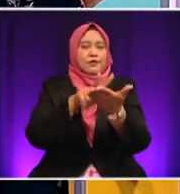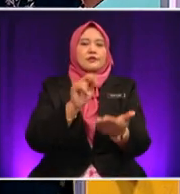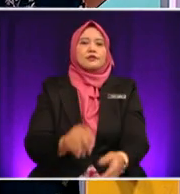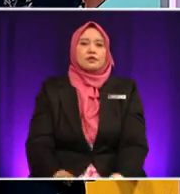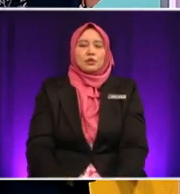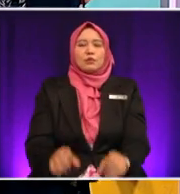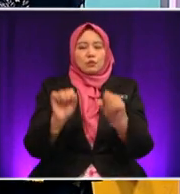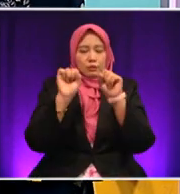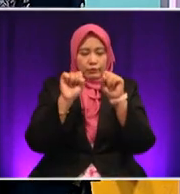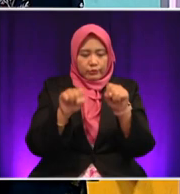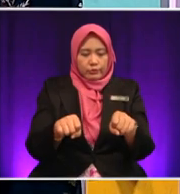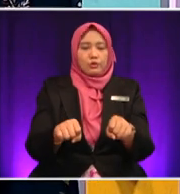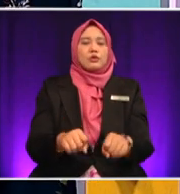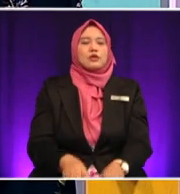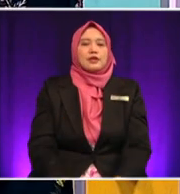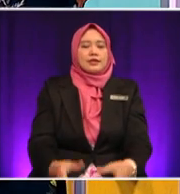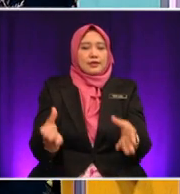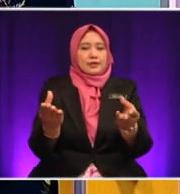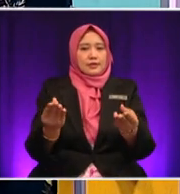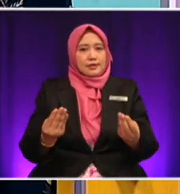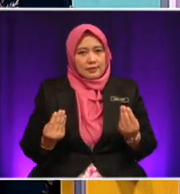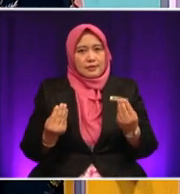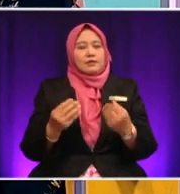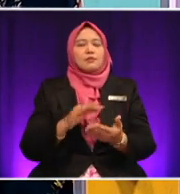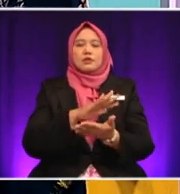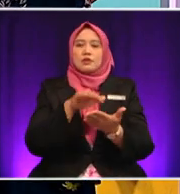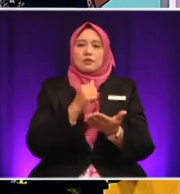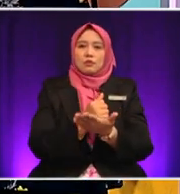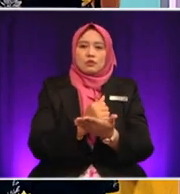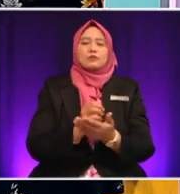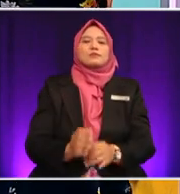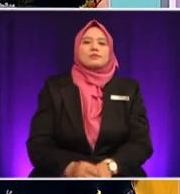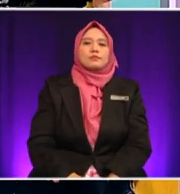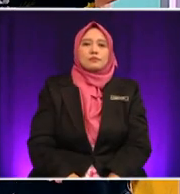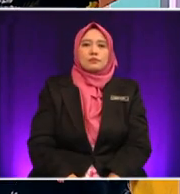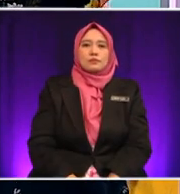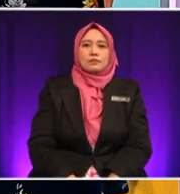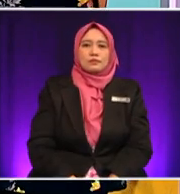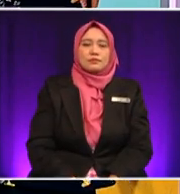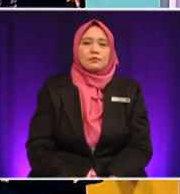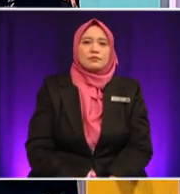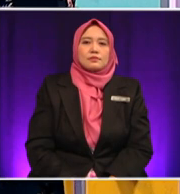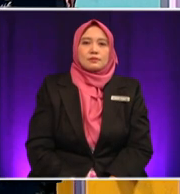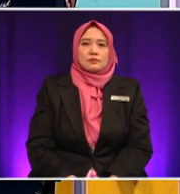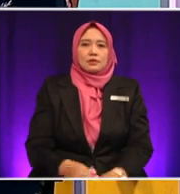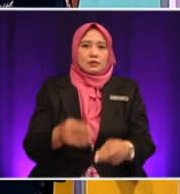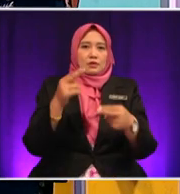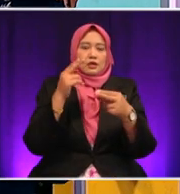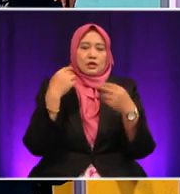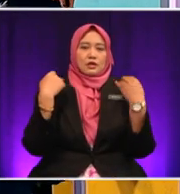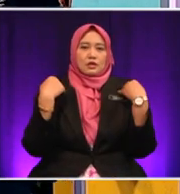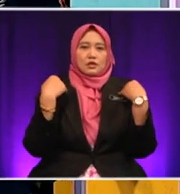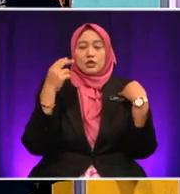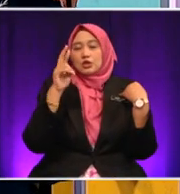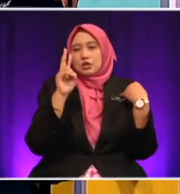satu benda yang walaupun tidak ada dalam buku teks ya tidak dalam buku teks 2